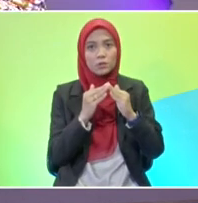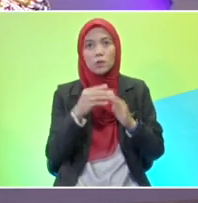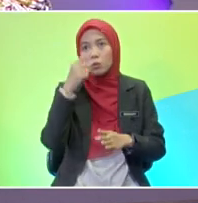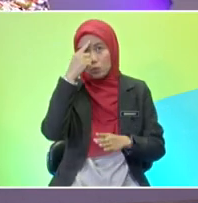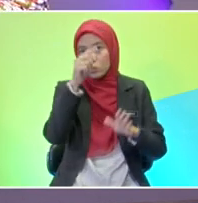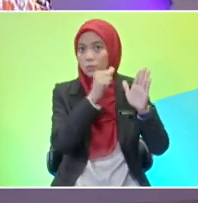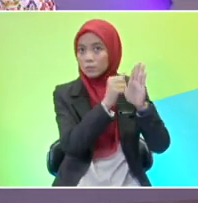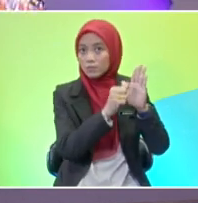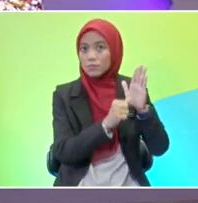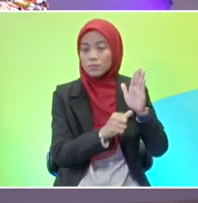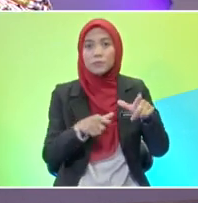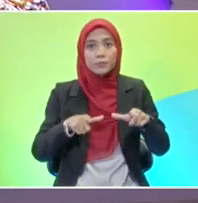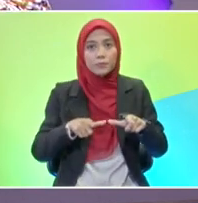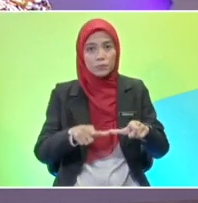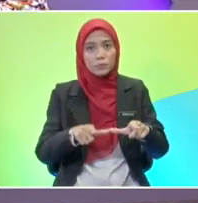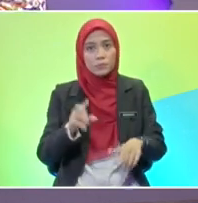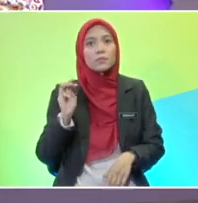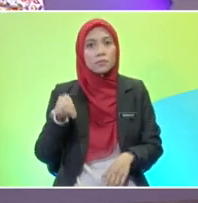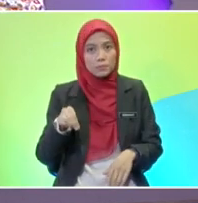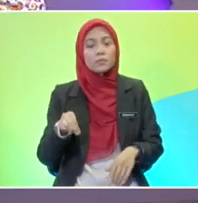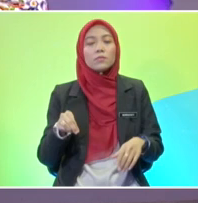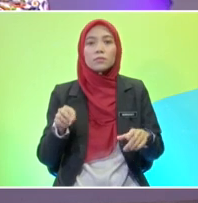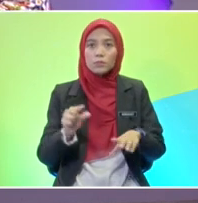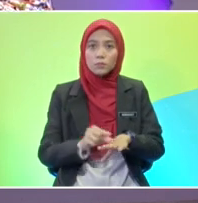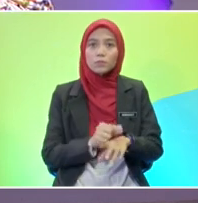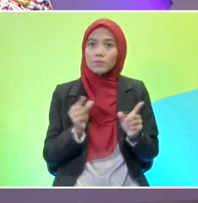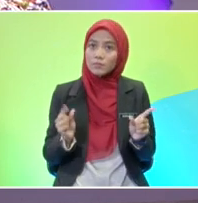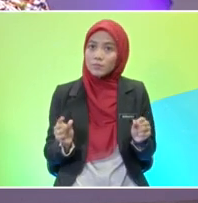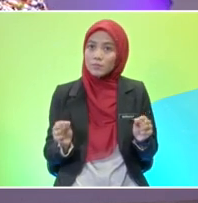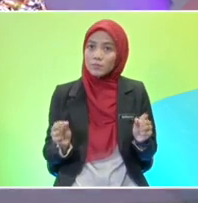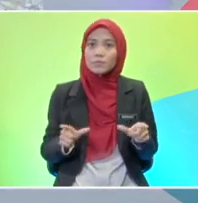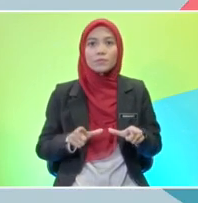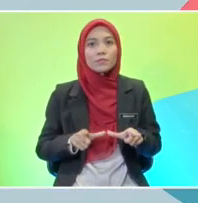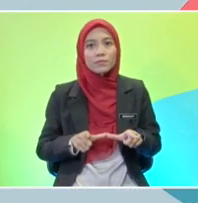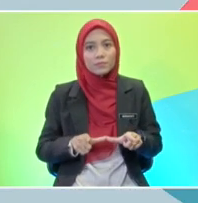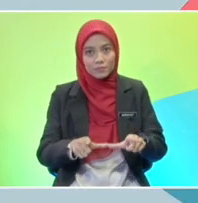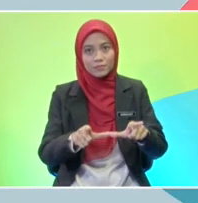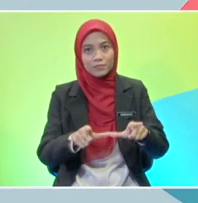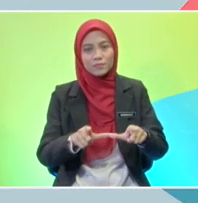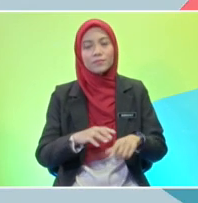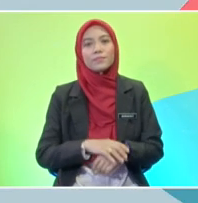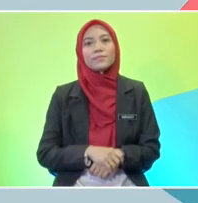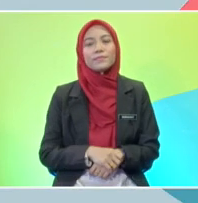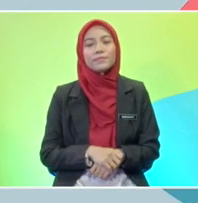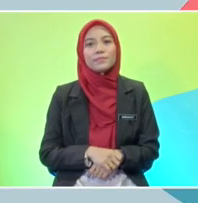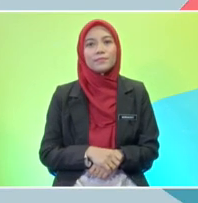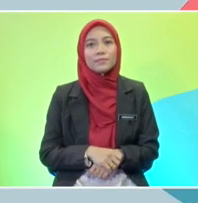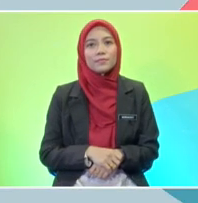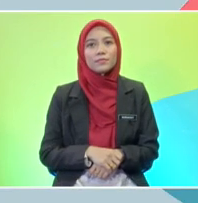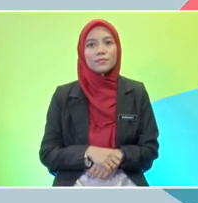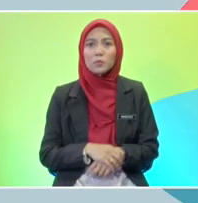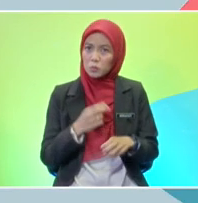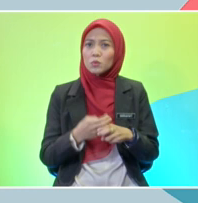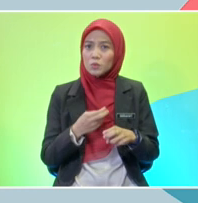seni ukiran kayu kita masih menggunakan ketan kayu seterusnya kita menggunakan kental ataupun cetak susah